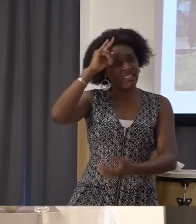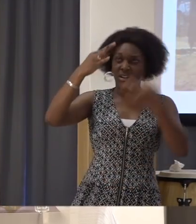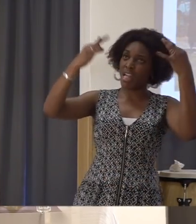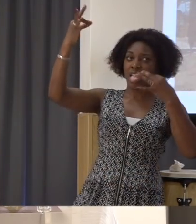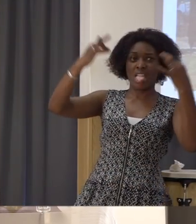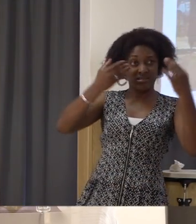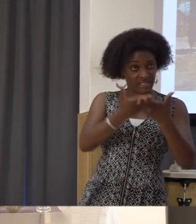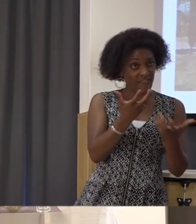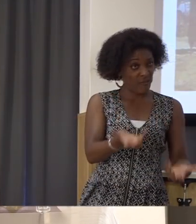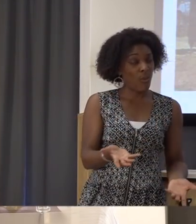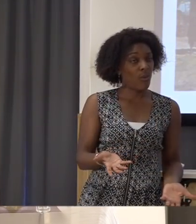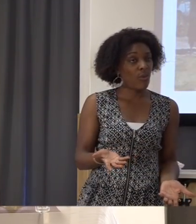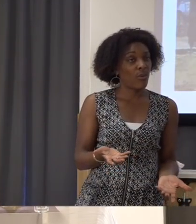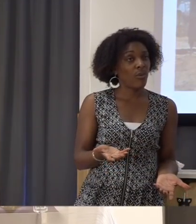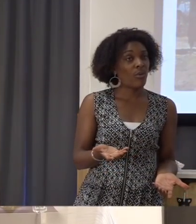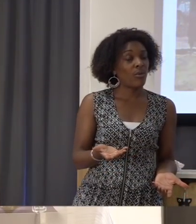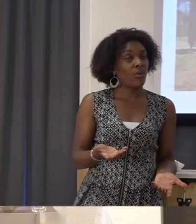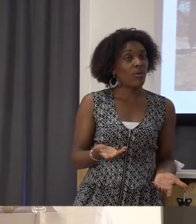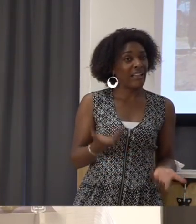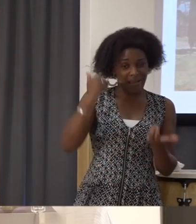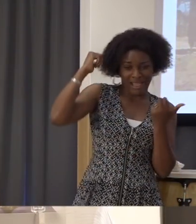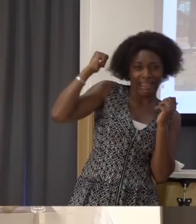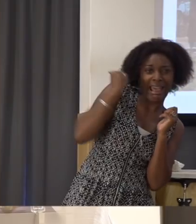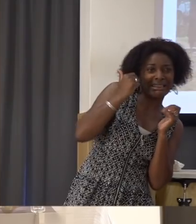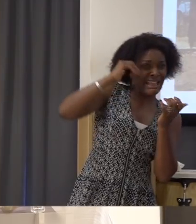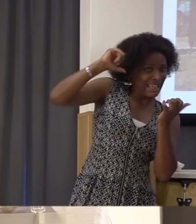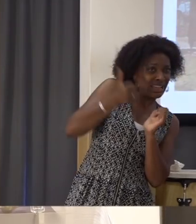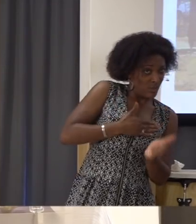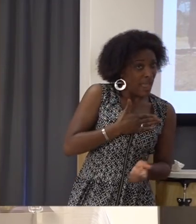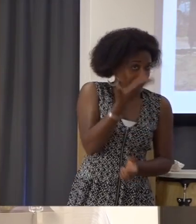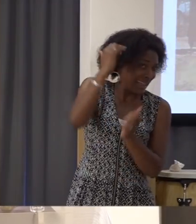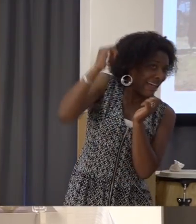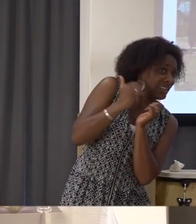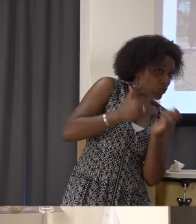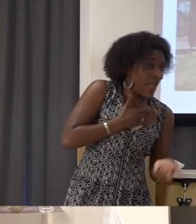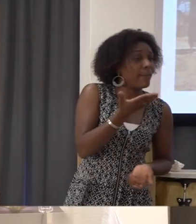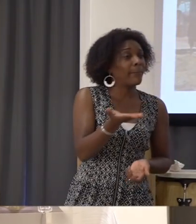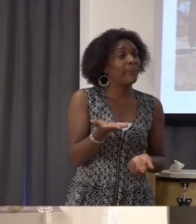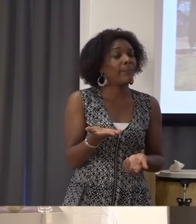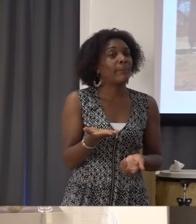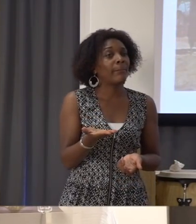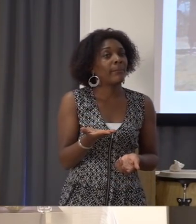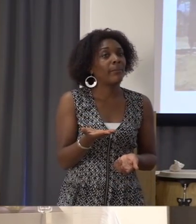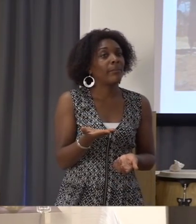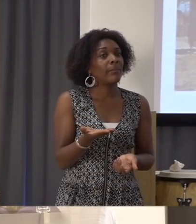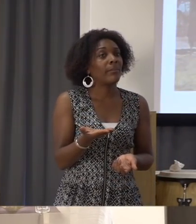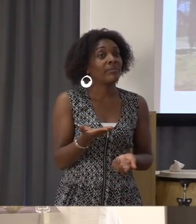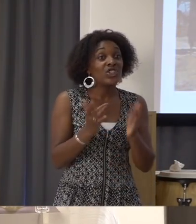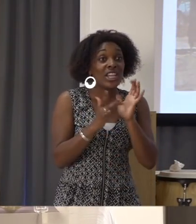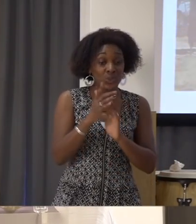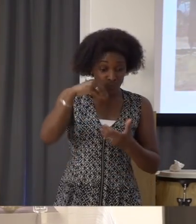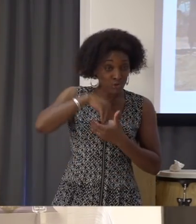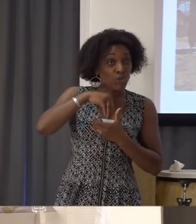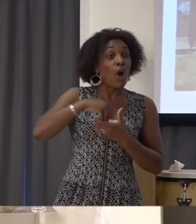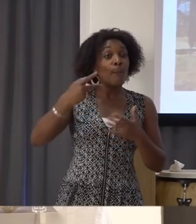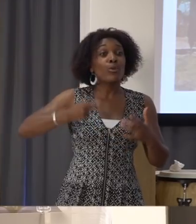Ne vous laissez pas écraser. Nous avons un plus que vainqueur dans nos vies. Nous avons